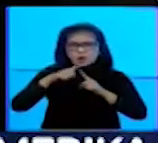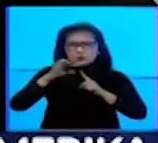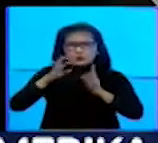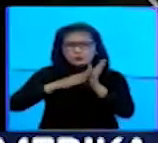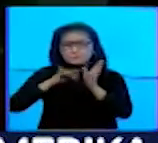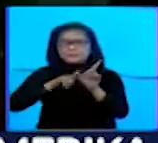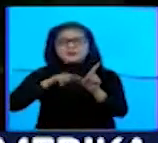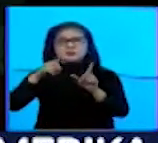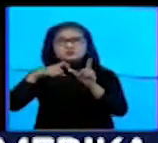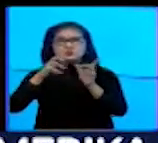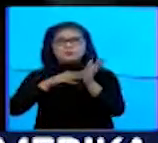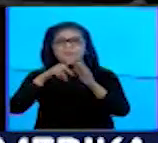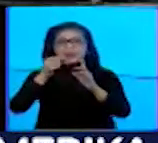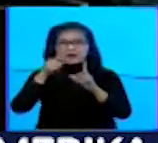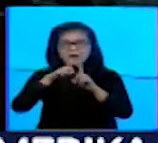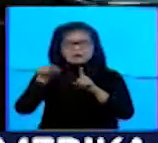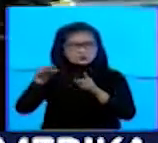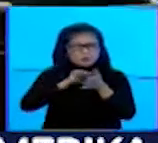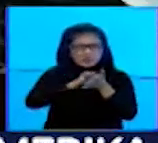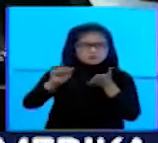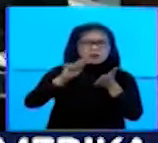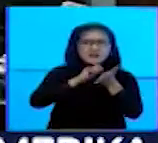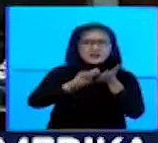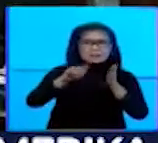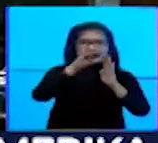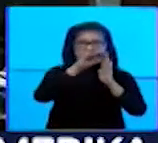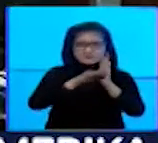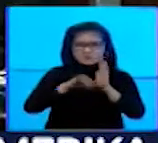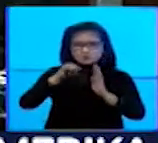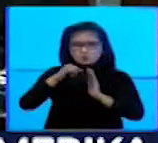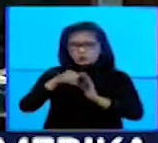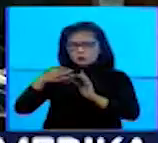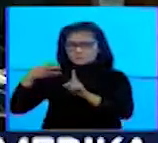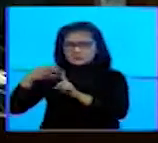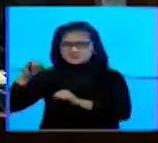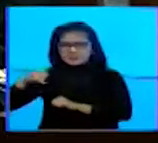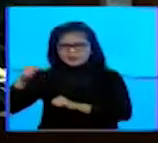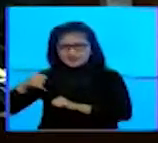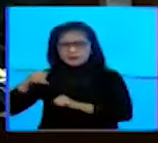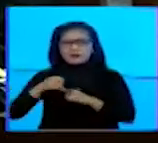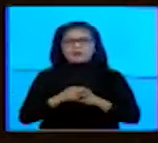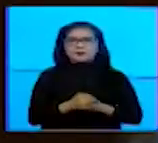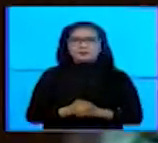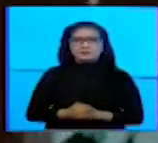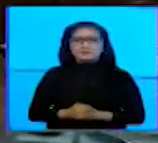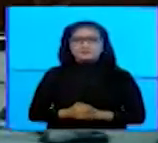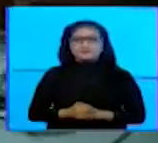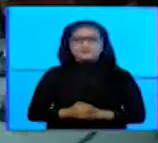nama Djoko Tjandra terhapus dari dalam daftar red notice saudara Builder moh